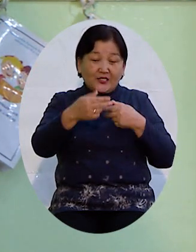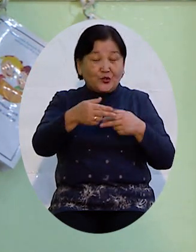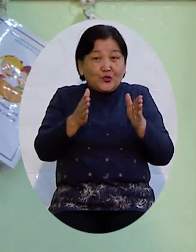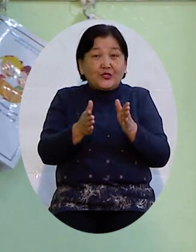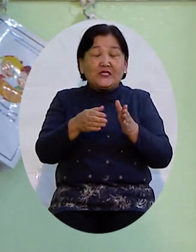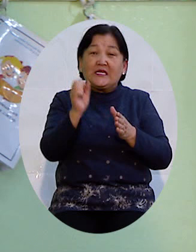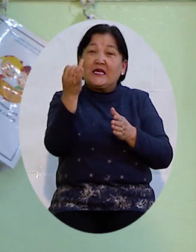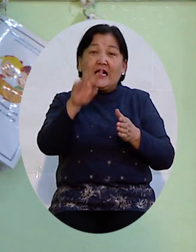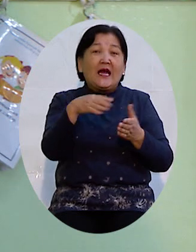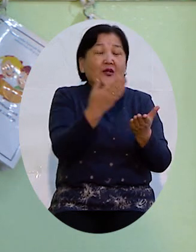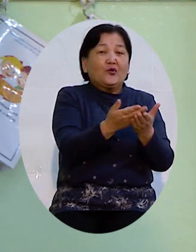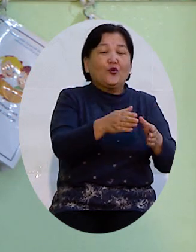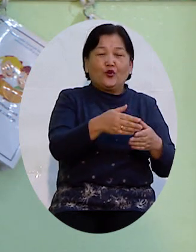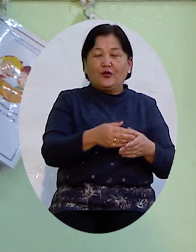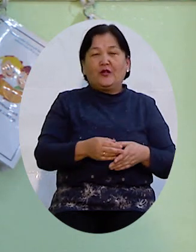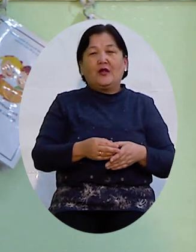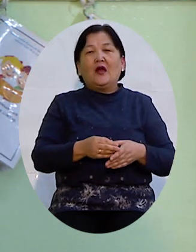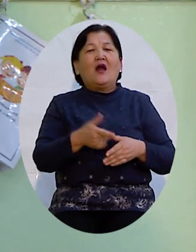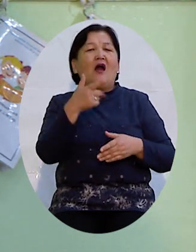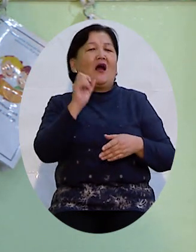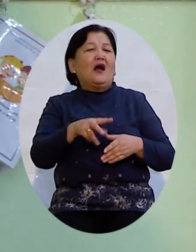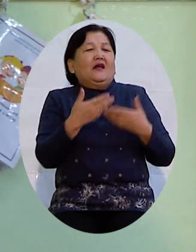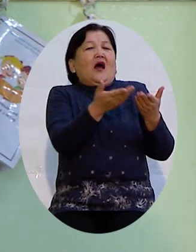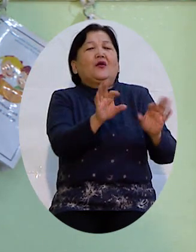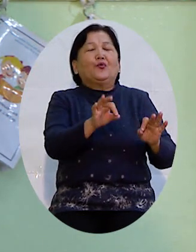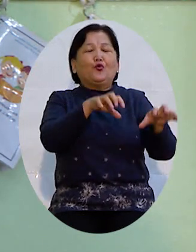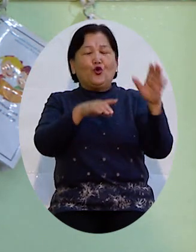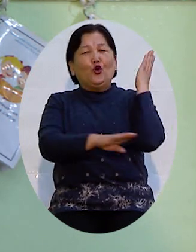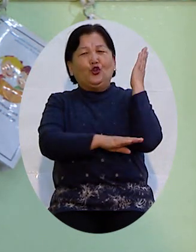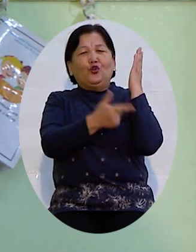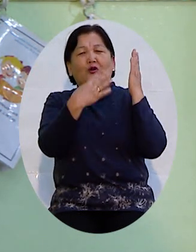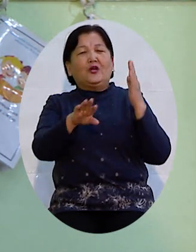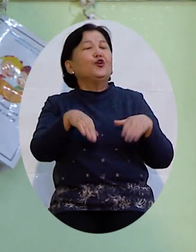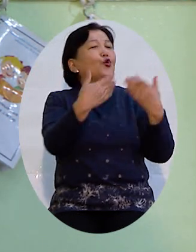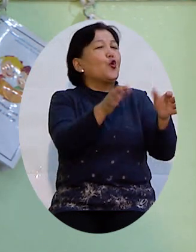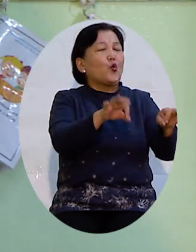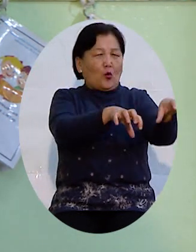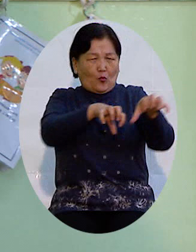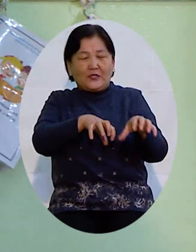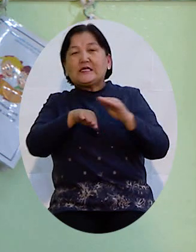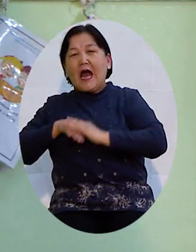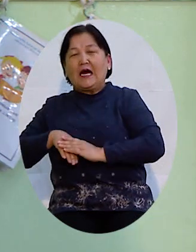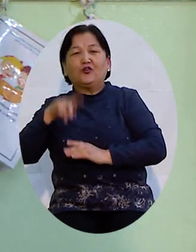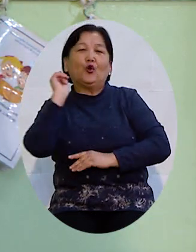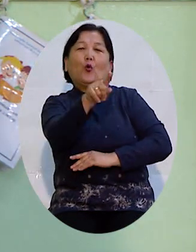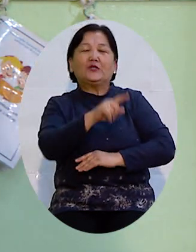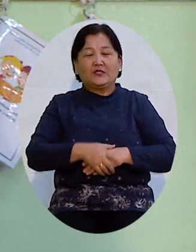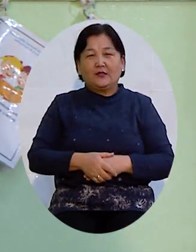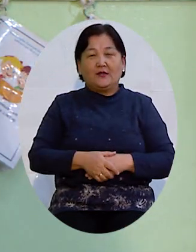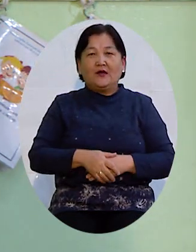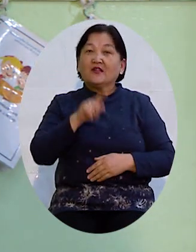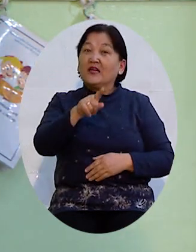гуйхад гал гаргадгүй өдрөө гээд халгаалгүй буцаачхан.